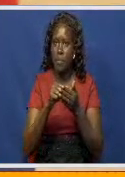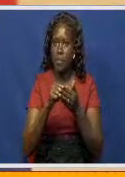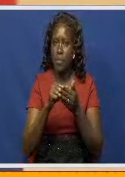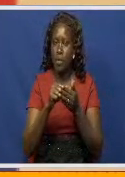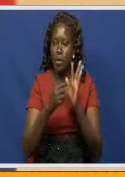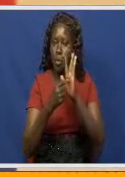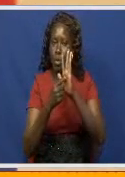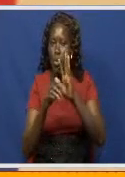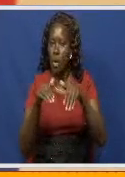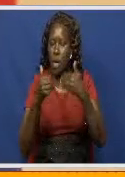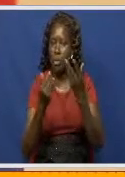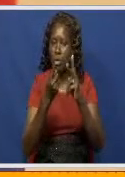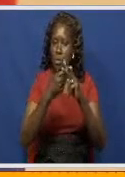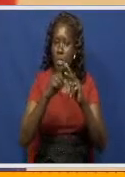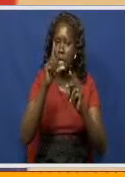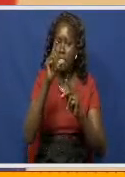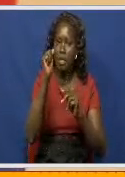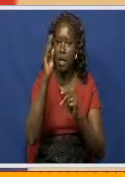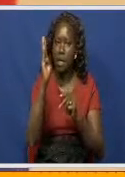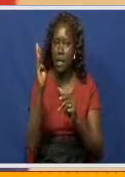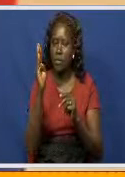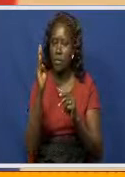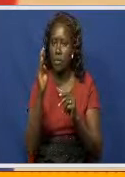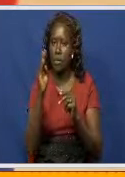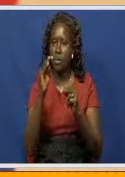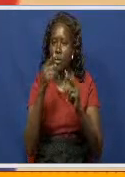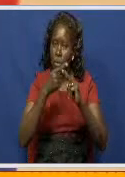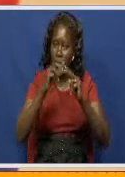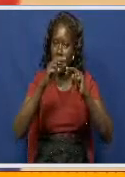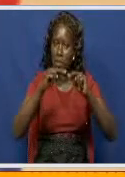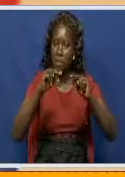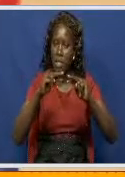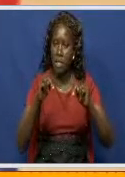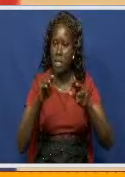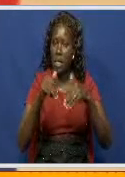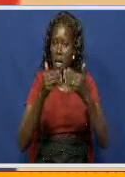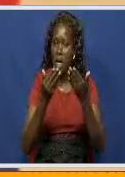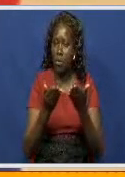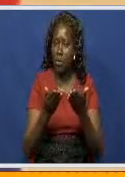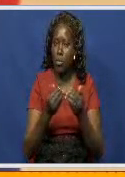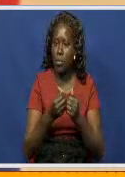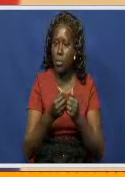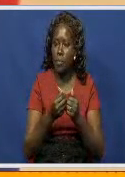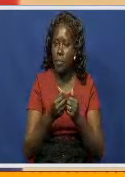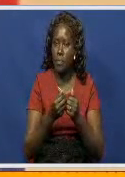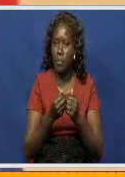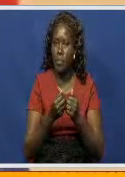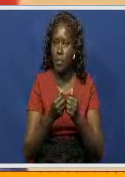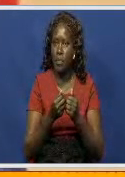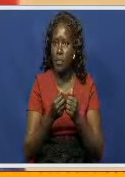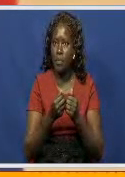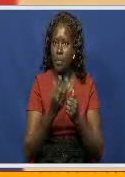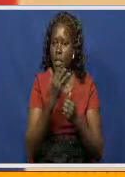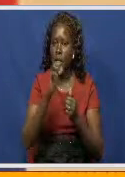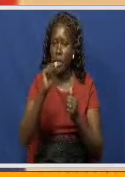lab Meru County ku with the research uratu amba kumba kudera tu na